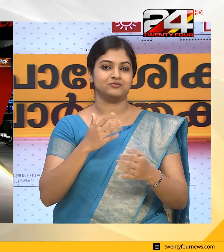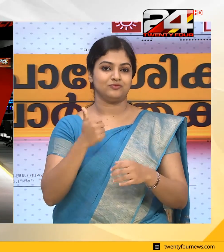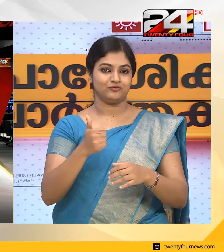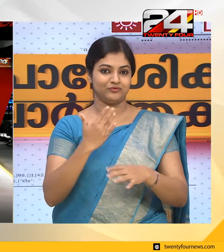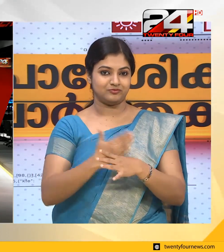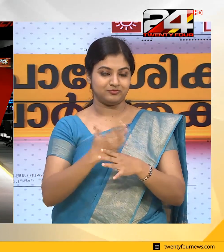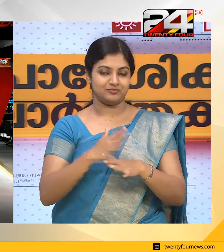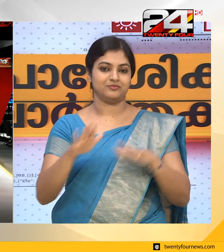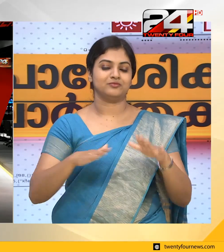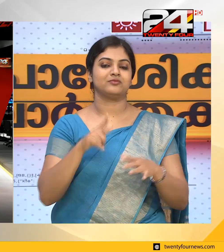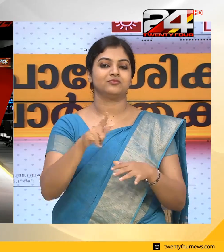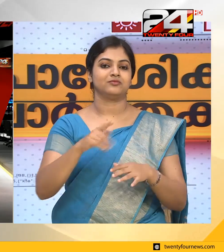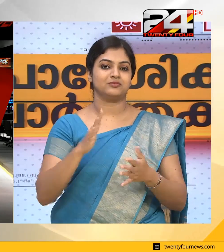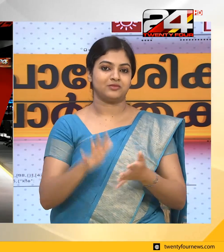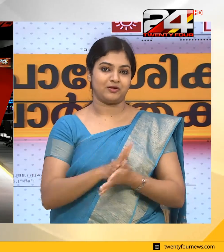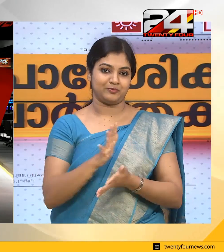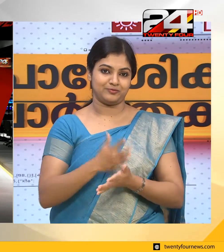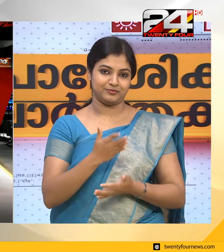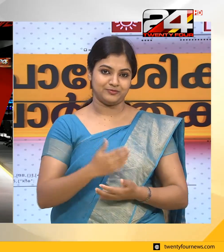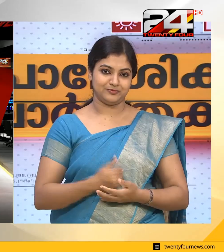ആഘോഷം.